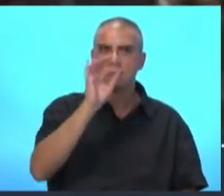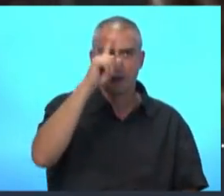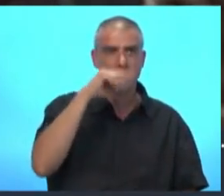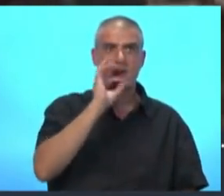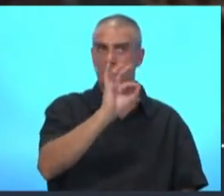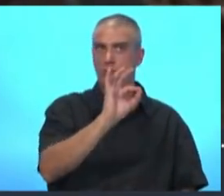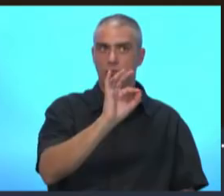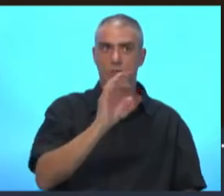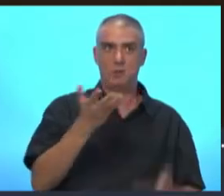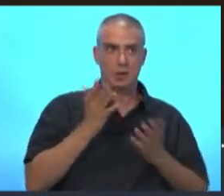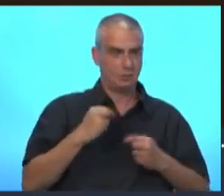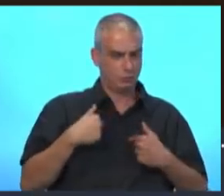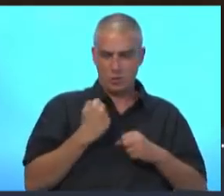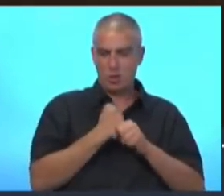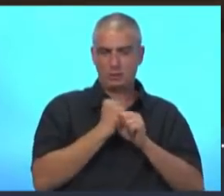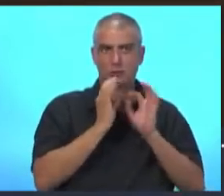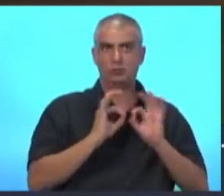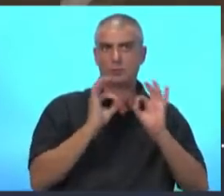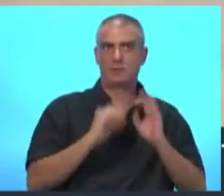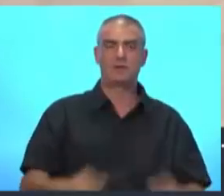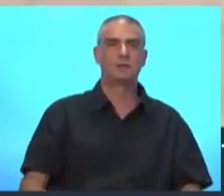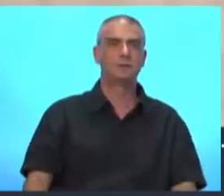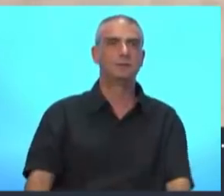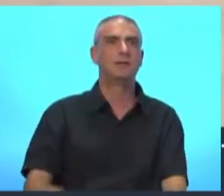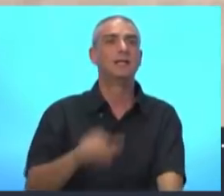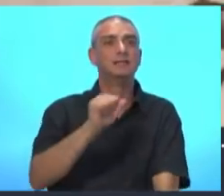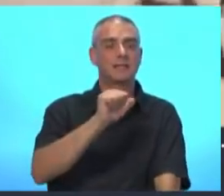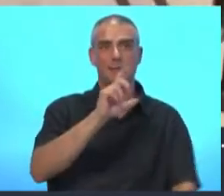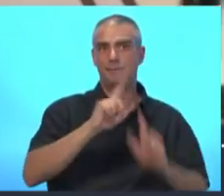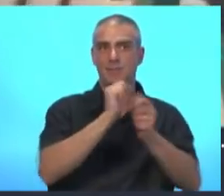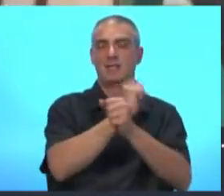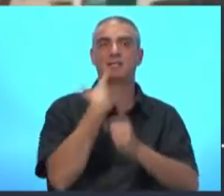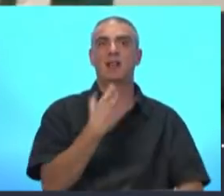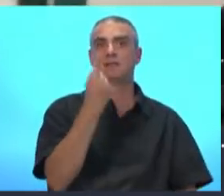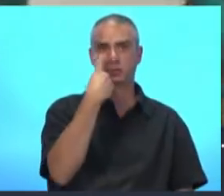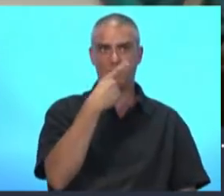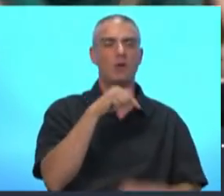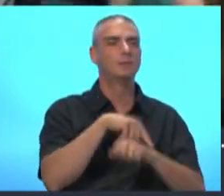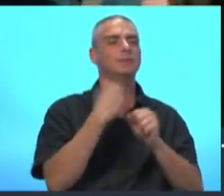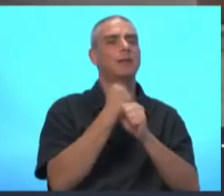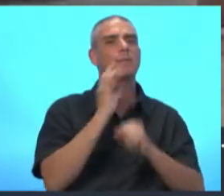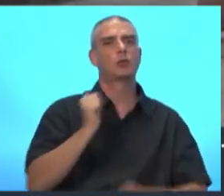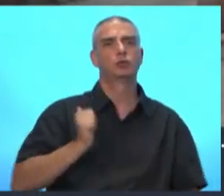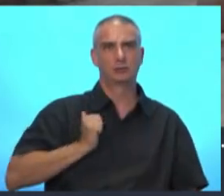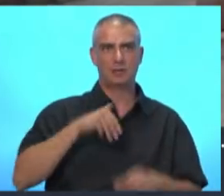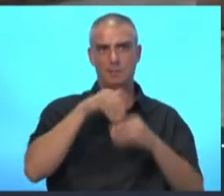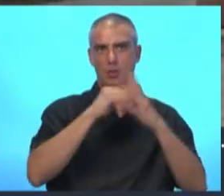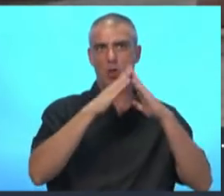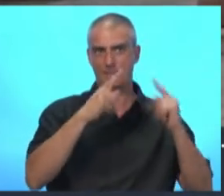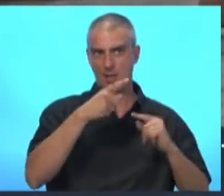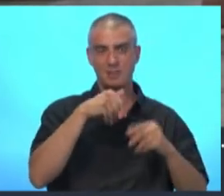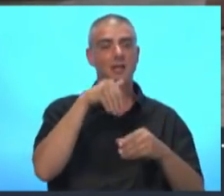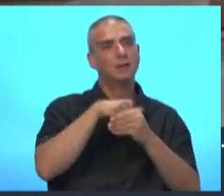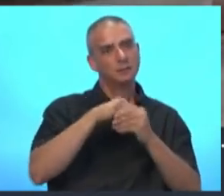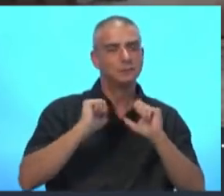אהל אל-ג'נדו, אינו אבן בריא. איסלאם אבו חמד נעצר בשבוע שעבר במהלך פעילות של צה"ל במחנה, חלק